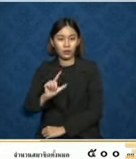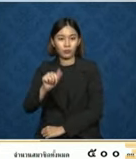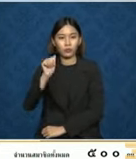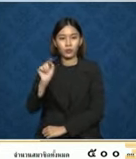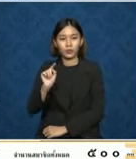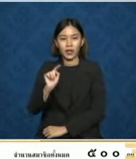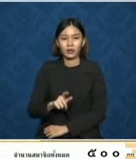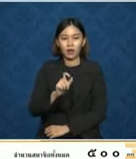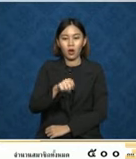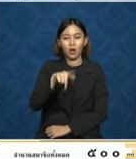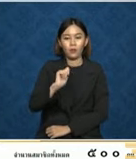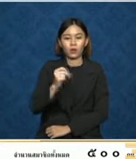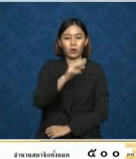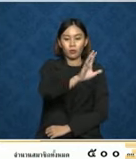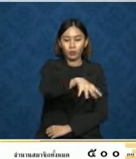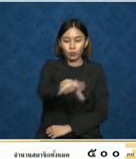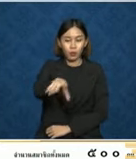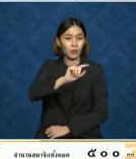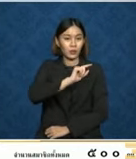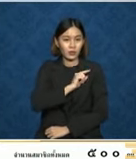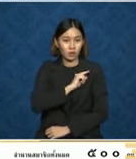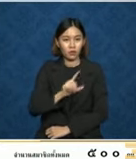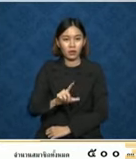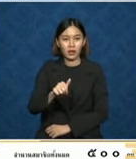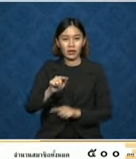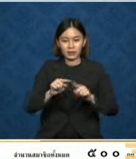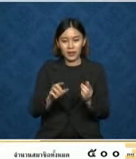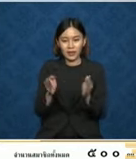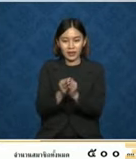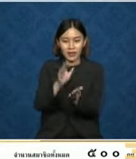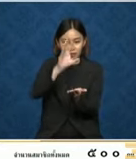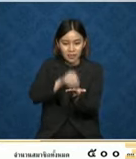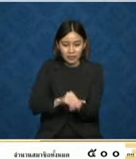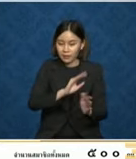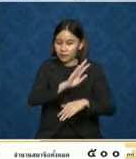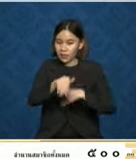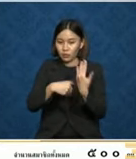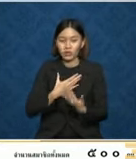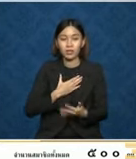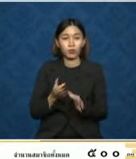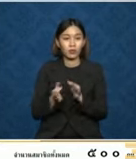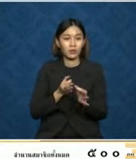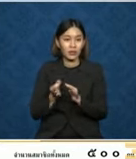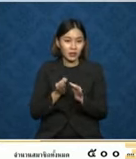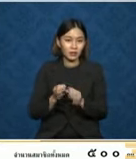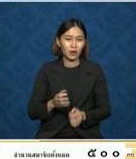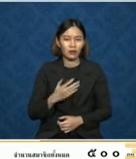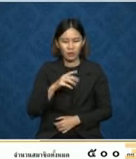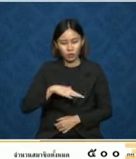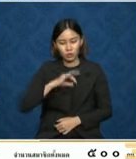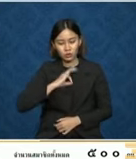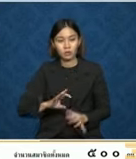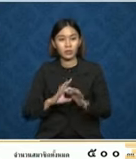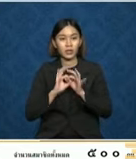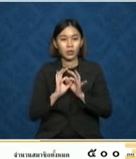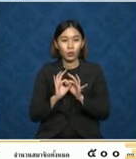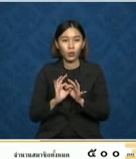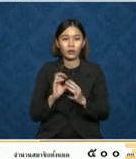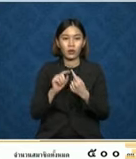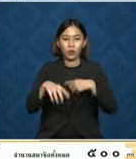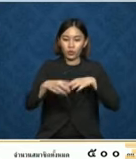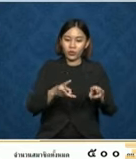ก็คือองค์กรปกครองส่วนท้องถิ่นแต่จากสถิติทั้งหมดที่ผมได้นำเสนอไปครับกลับเป็นสิ่งที่เราต้องกังวลครับว่าการ